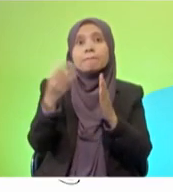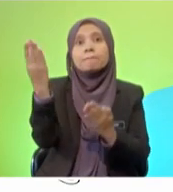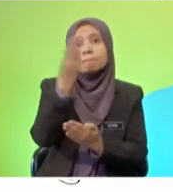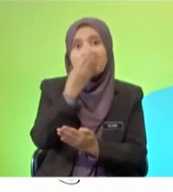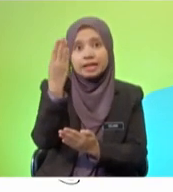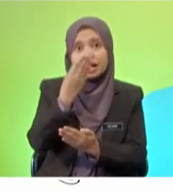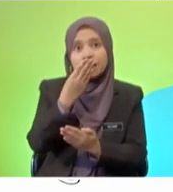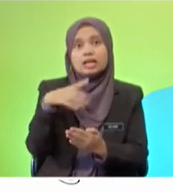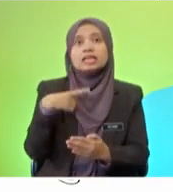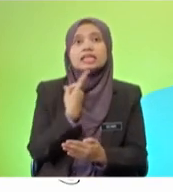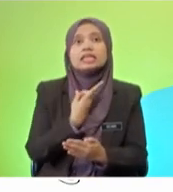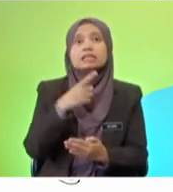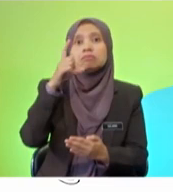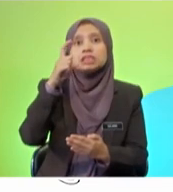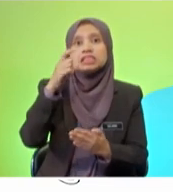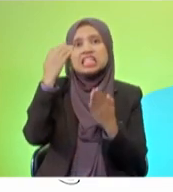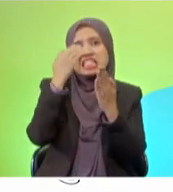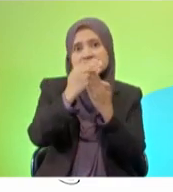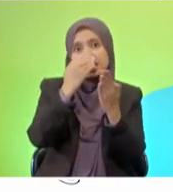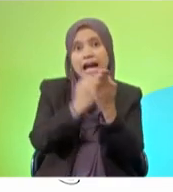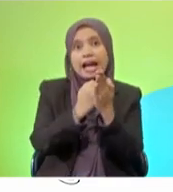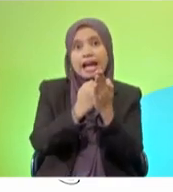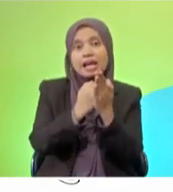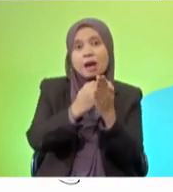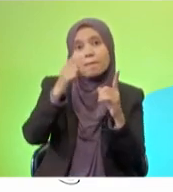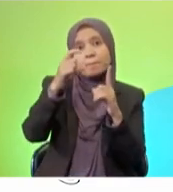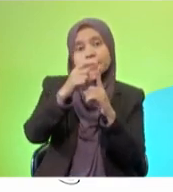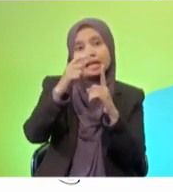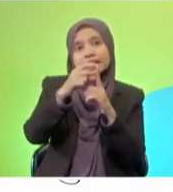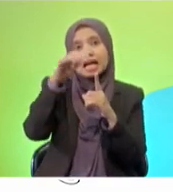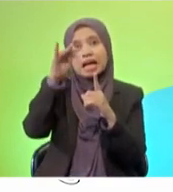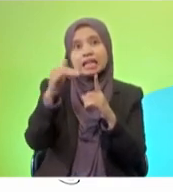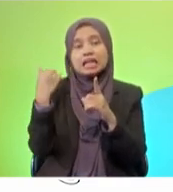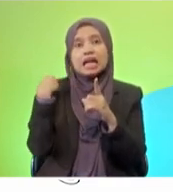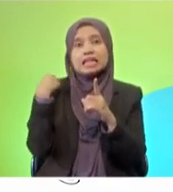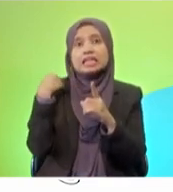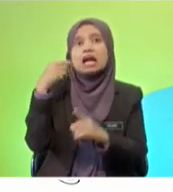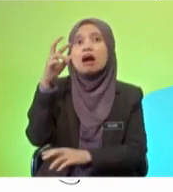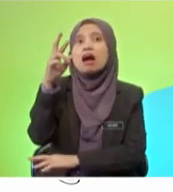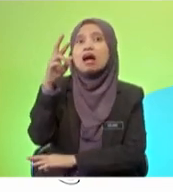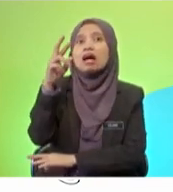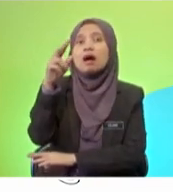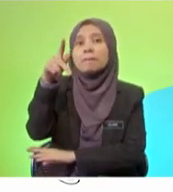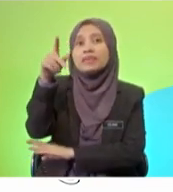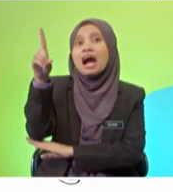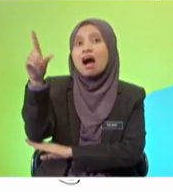kita perlu senar rekan dulu apakah perkataan berakhir dengan dan Li macam